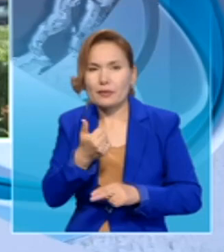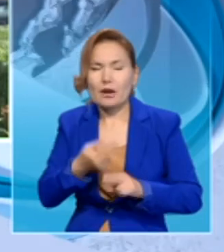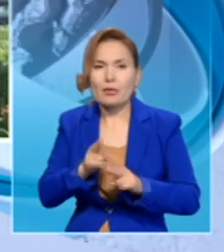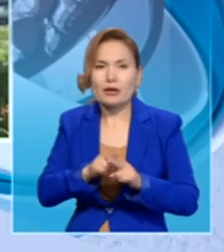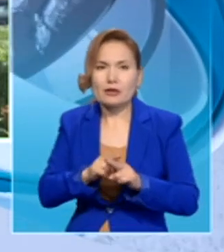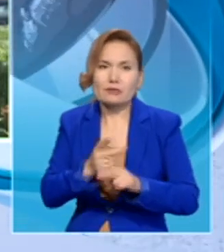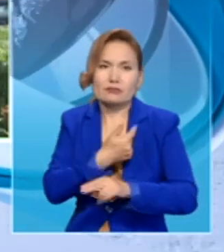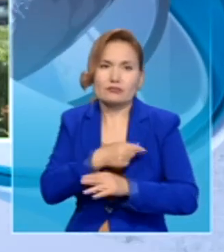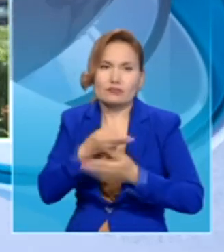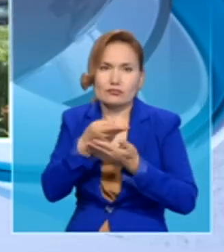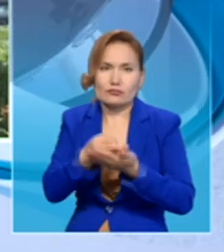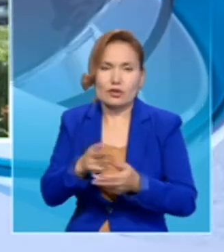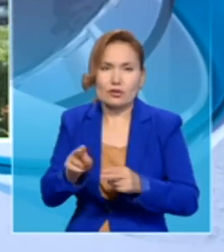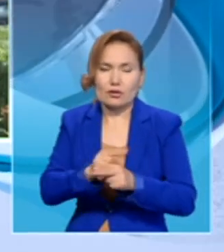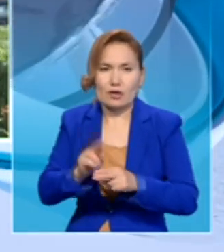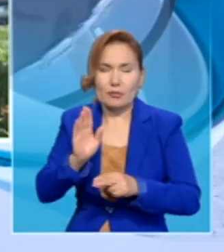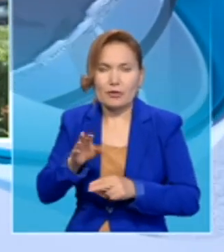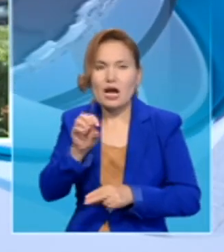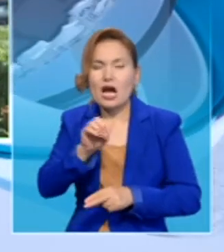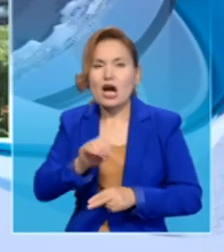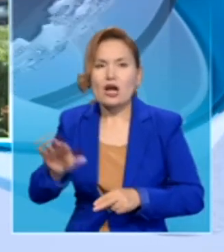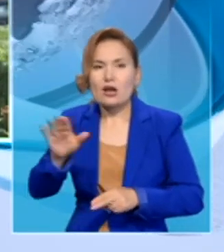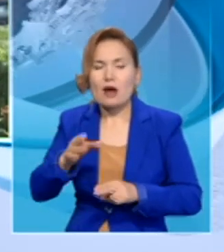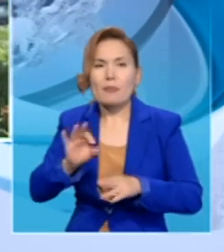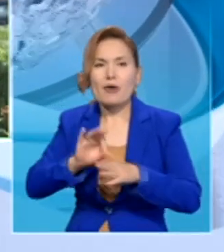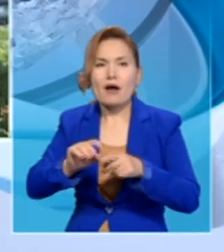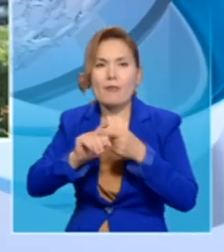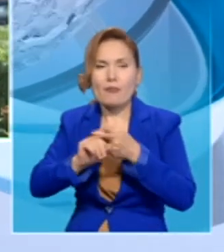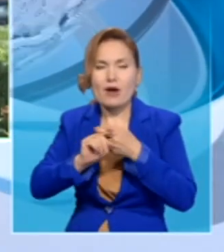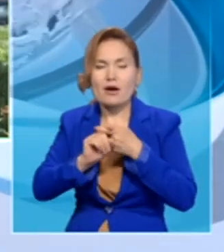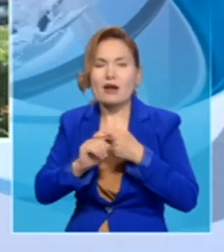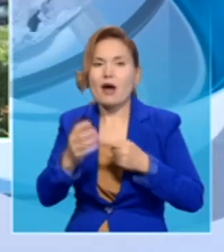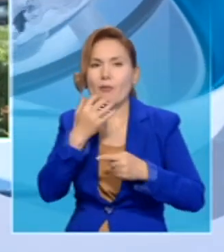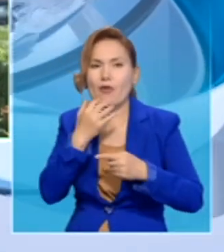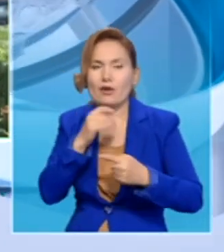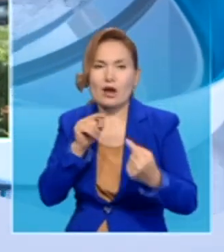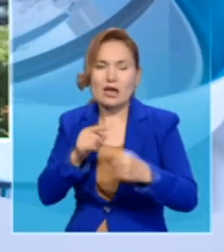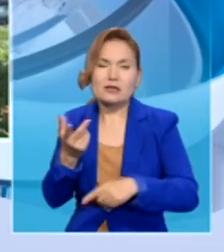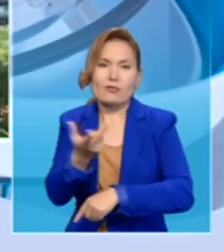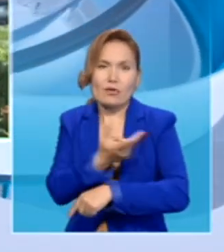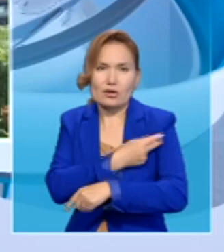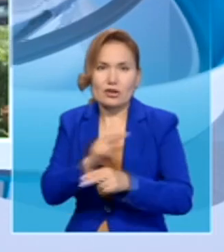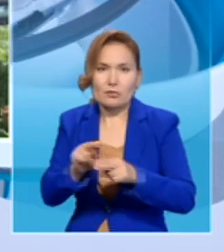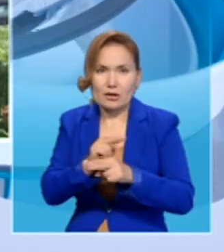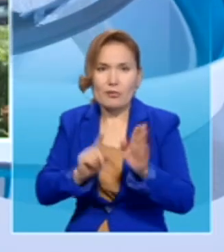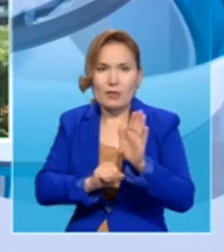жатыр. Нұрсұлу, Еуропада маймыл шешегіне қарсы вакцина салынып жатыр ма?